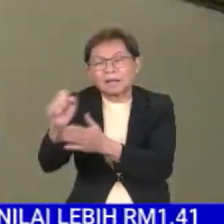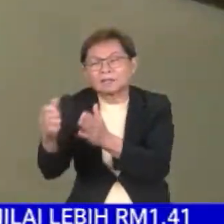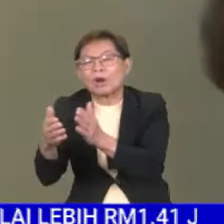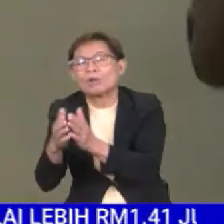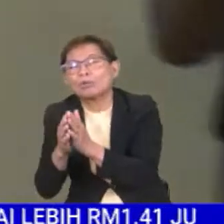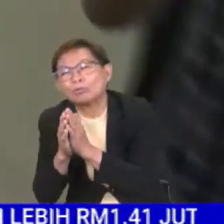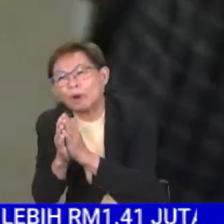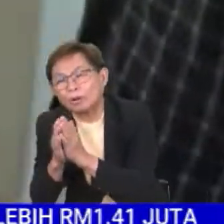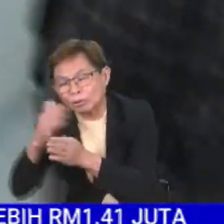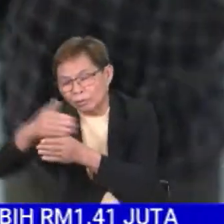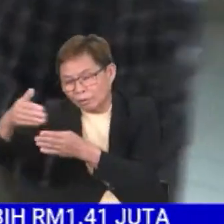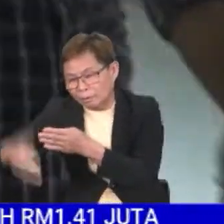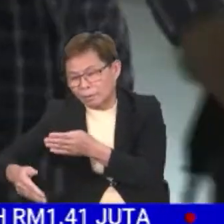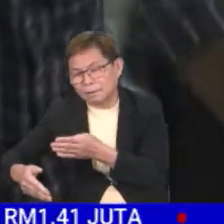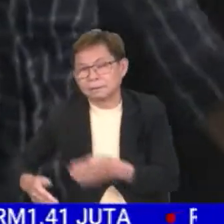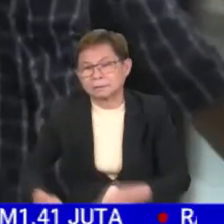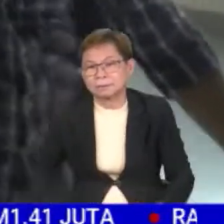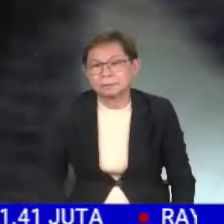selesai